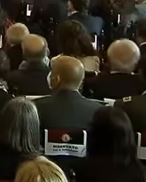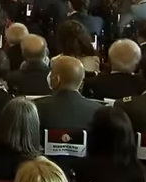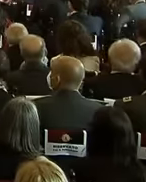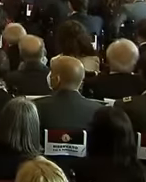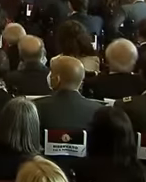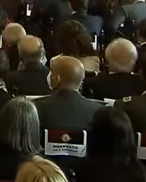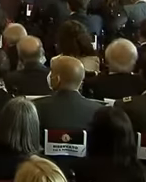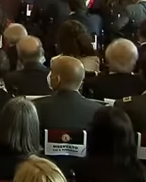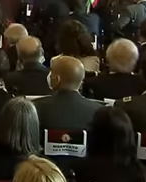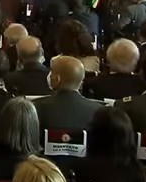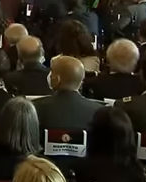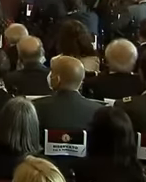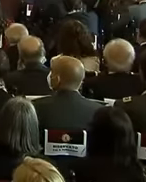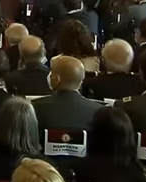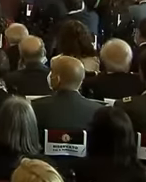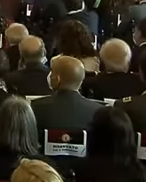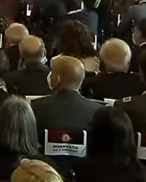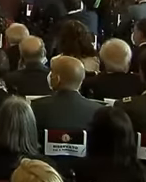piacere